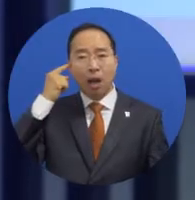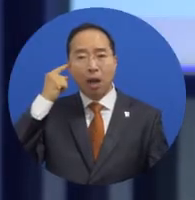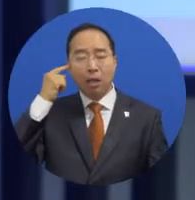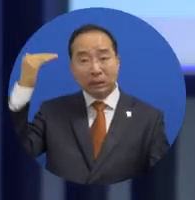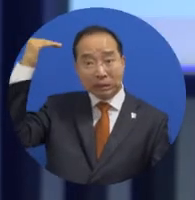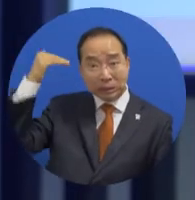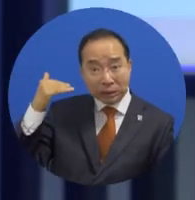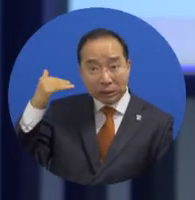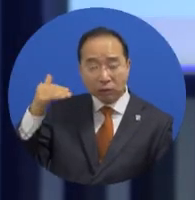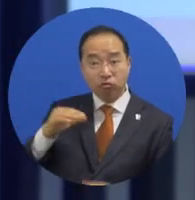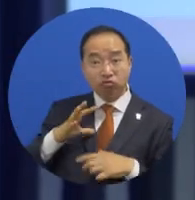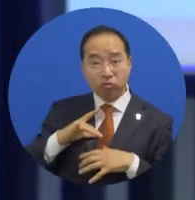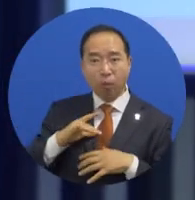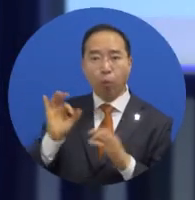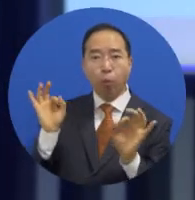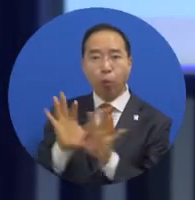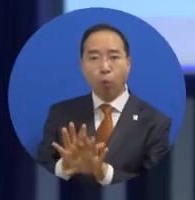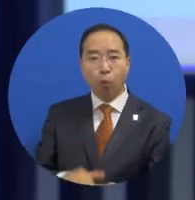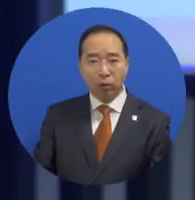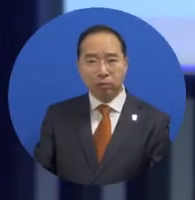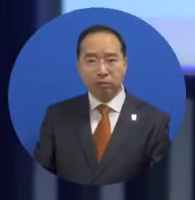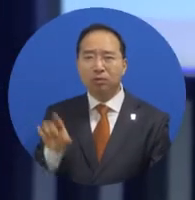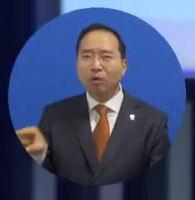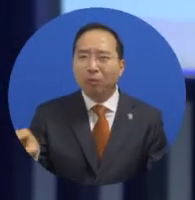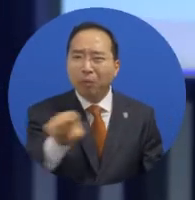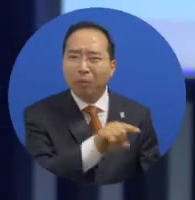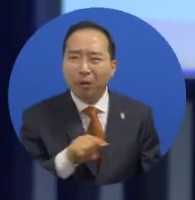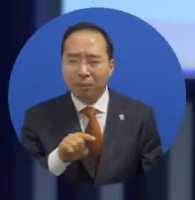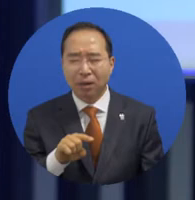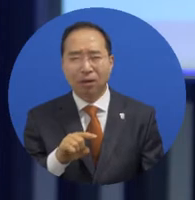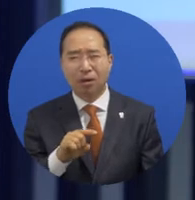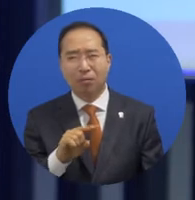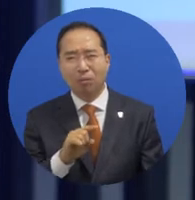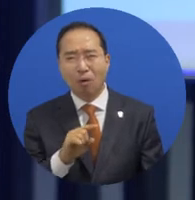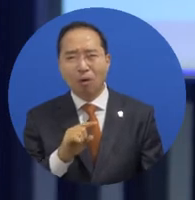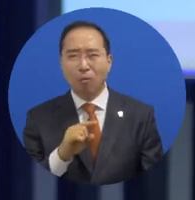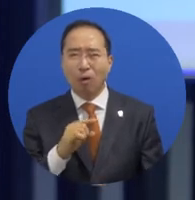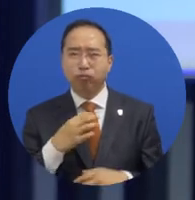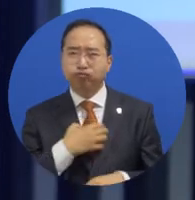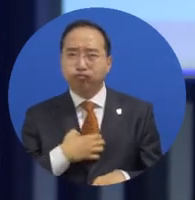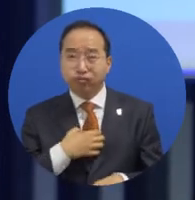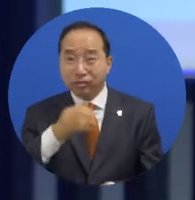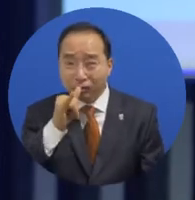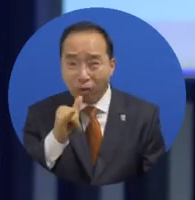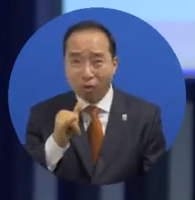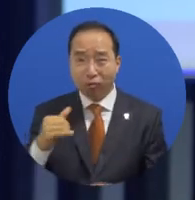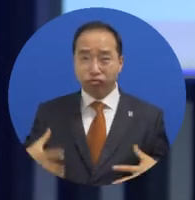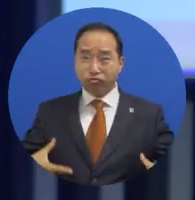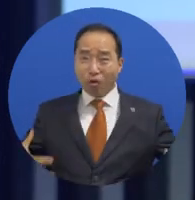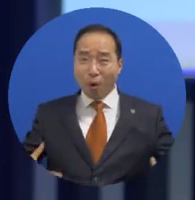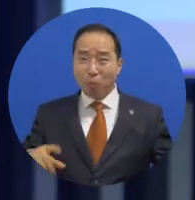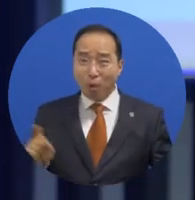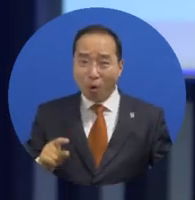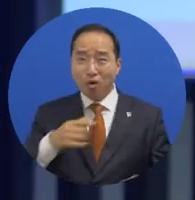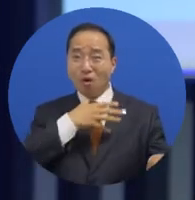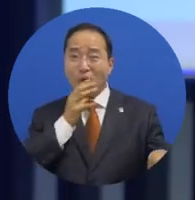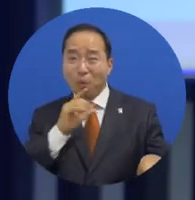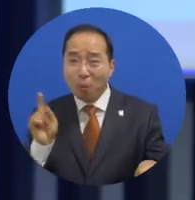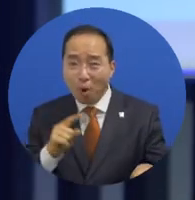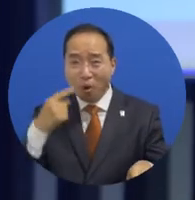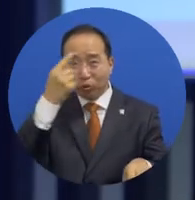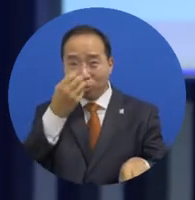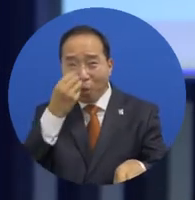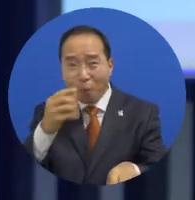각자 하나씩 어떤 콤플렉스가 있을 거예요. 난 나이가 너무 들은 거 아닐까? 나 왜 이렇게 뚱뚱할까? 나는 왜 이렇게 뭐